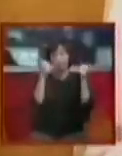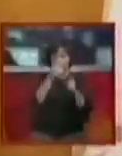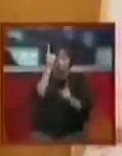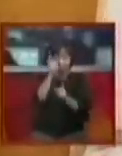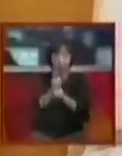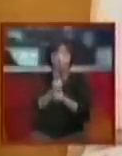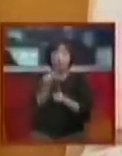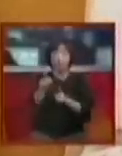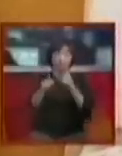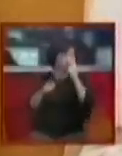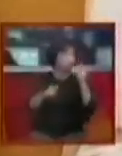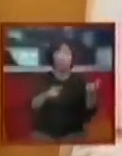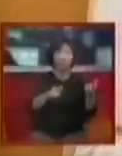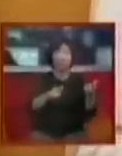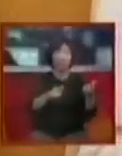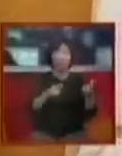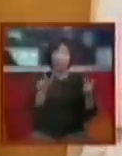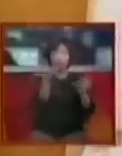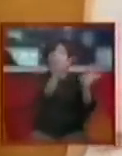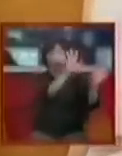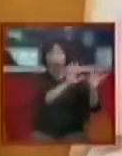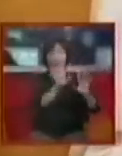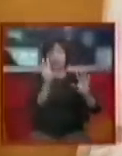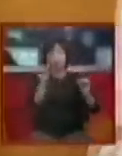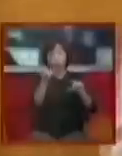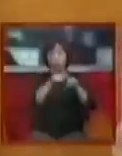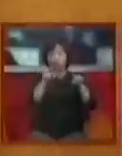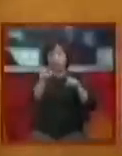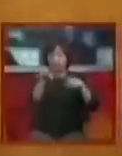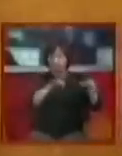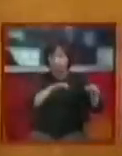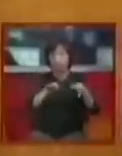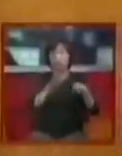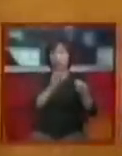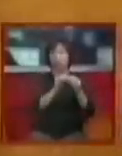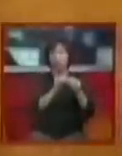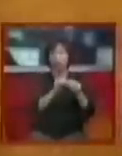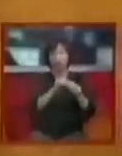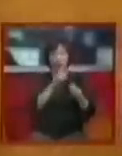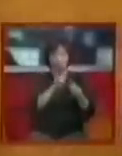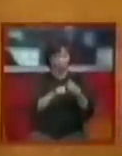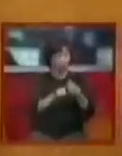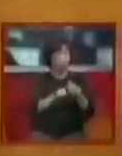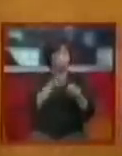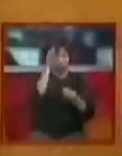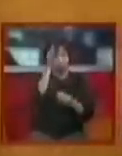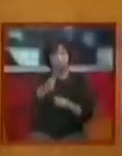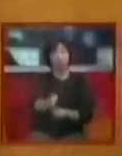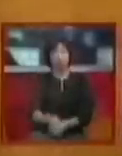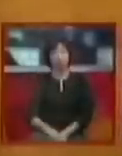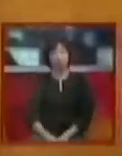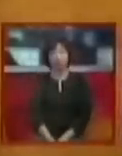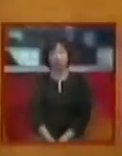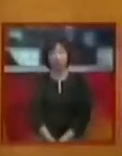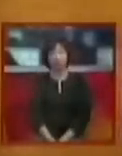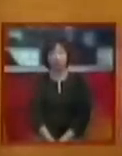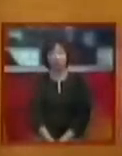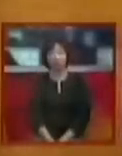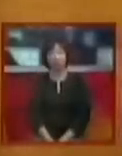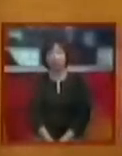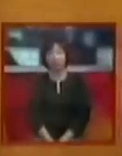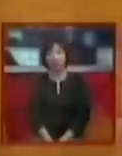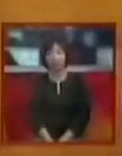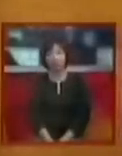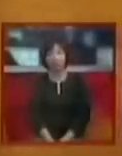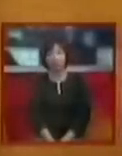niyo binugo ang sambayanan. Pinaliwanag ninyo lalo ang ating kinabukasan.